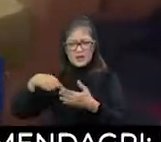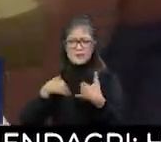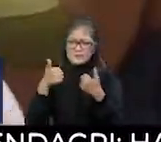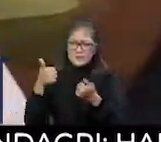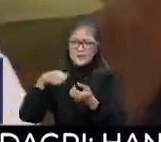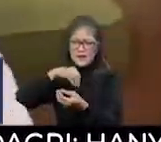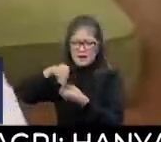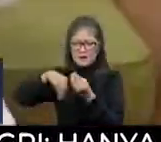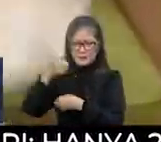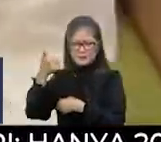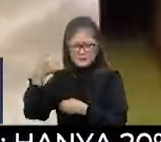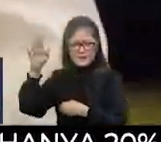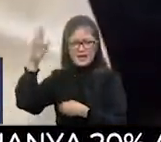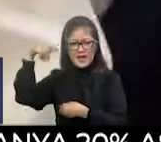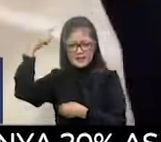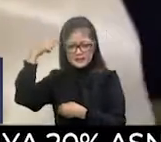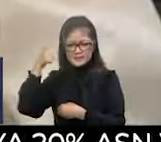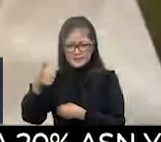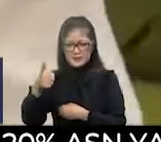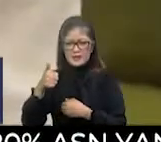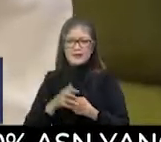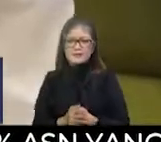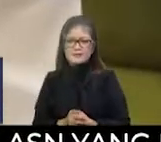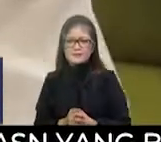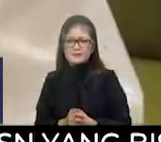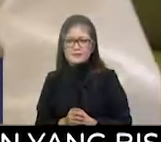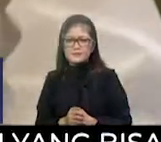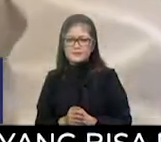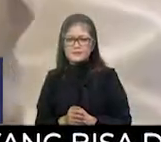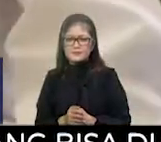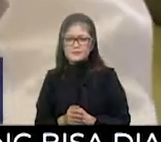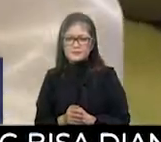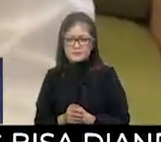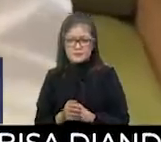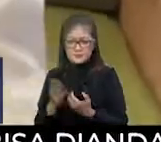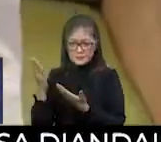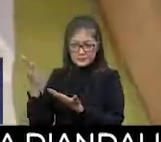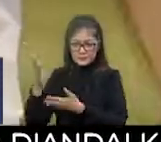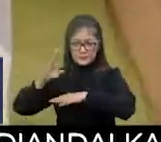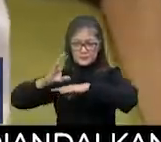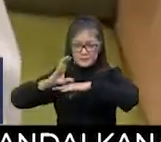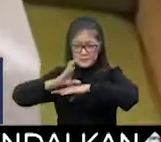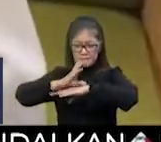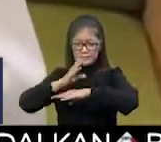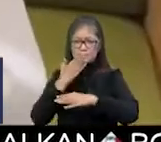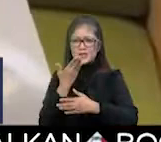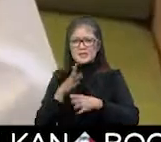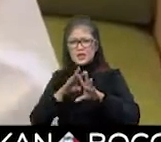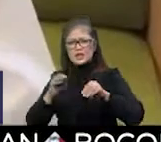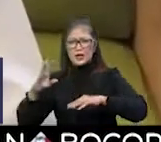akhirnya bisa pergi haji. Kang Eme tidak menyangka dirinya yang berprofesi sebagai tukang becak mendapat panggilan ke Tanah